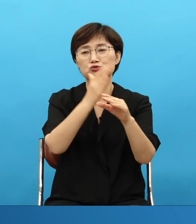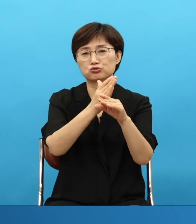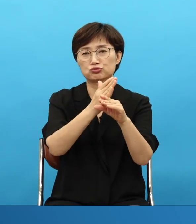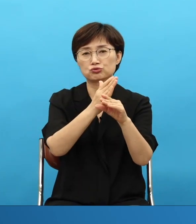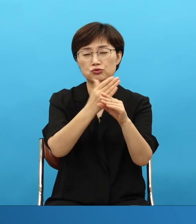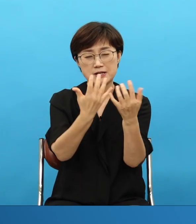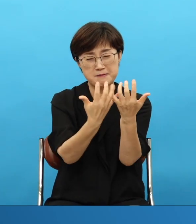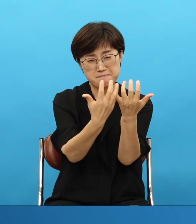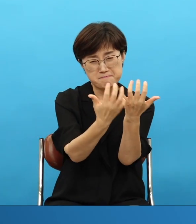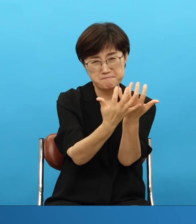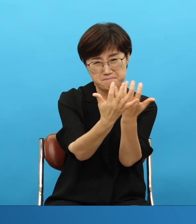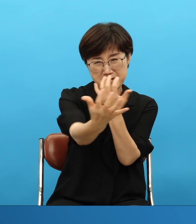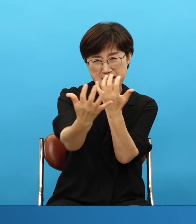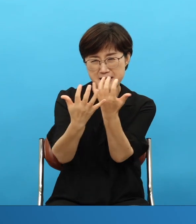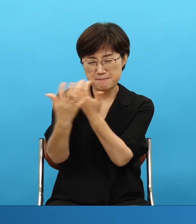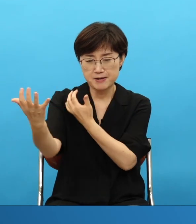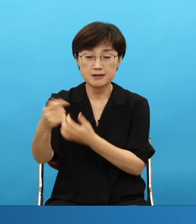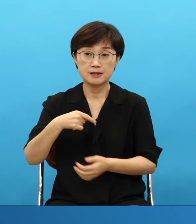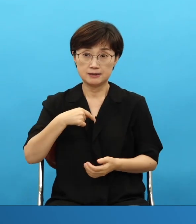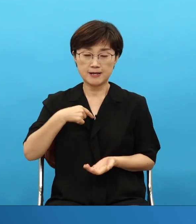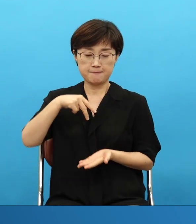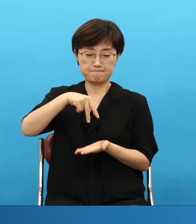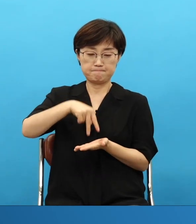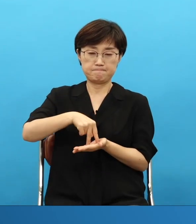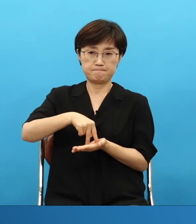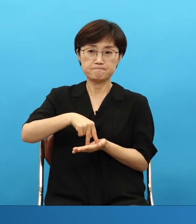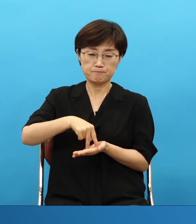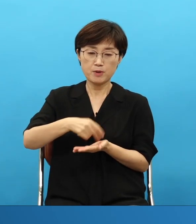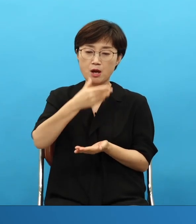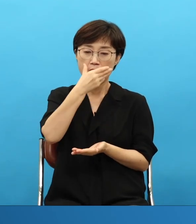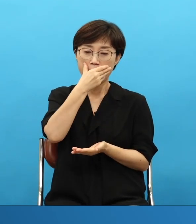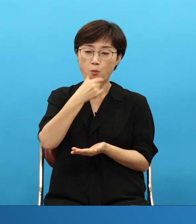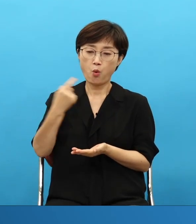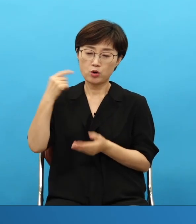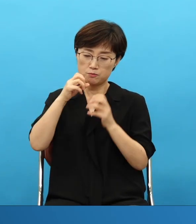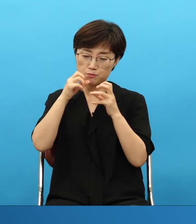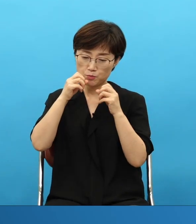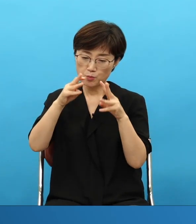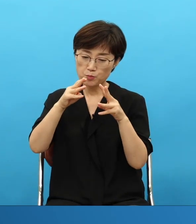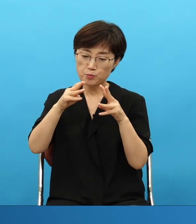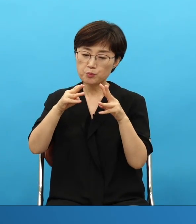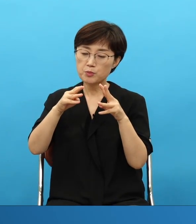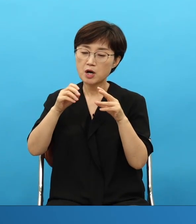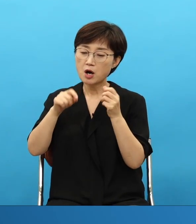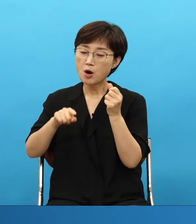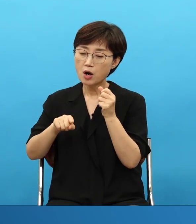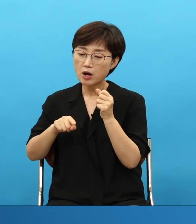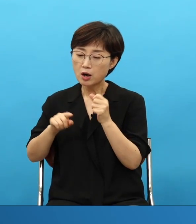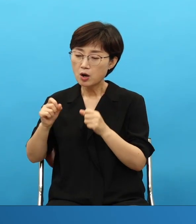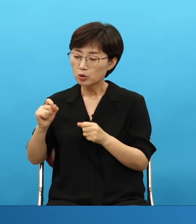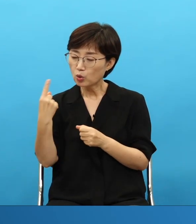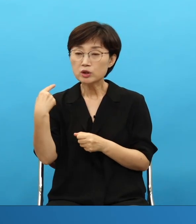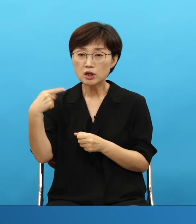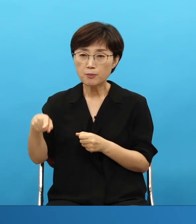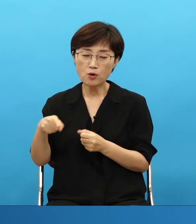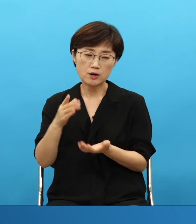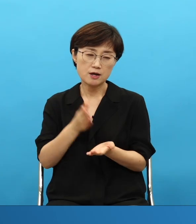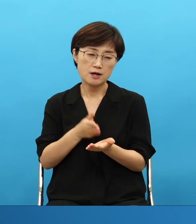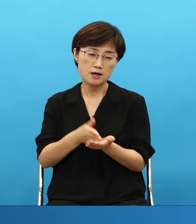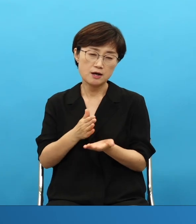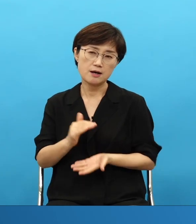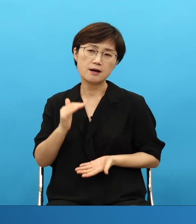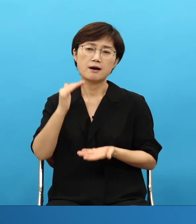제가 이 복음 전하는 데는 얘기를 한 겁니다. And so I told them the reason I'm sharing this gospel.